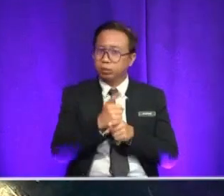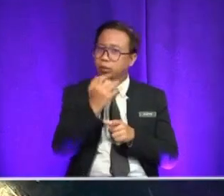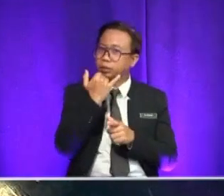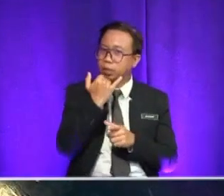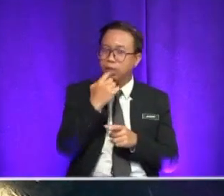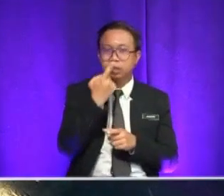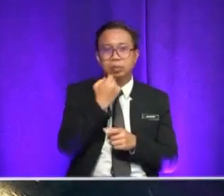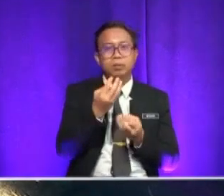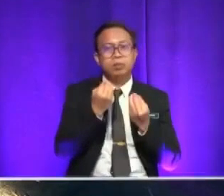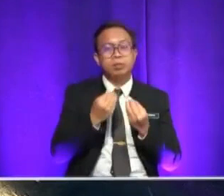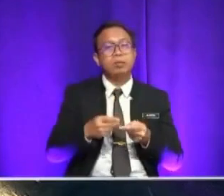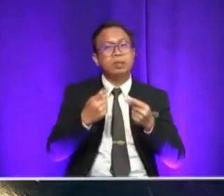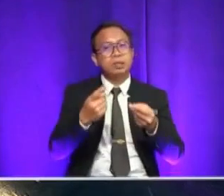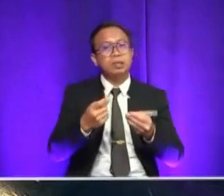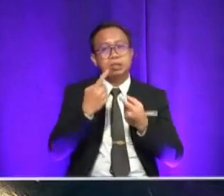bagi jawapan?